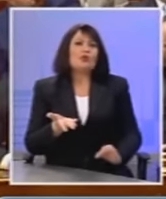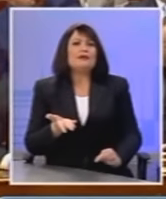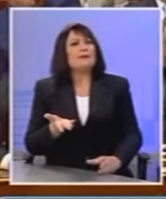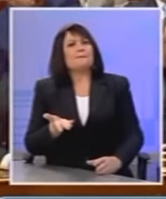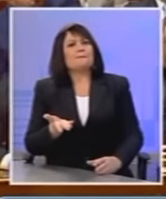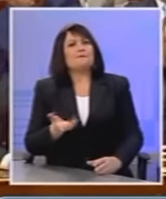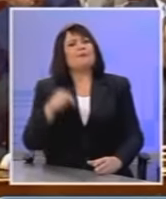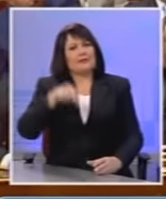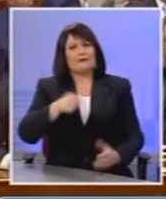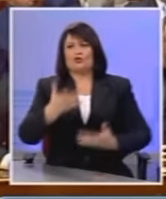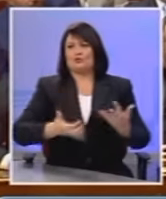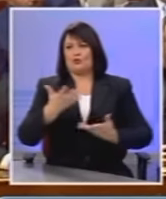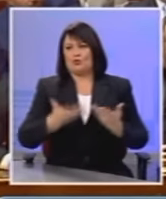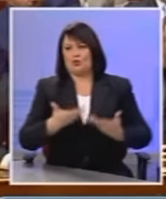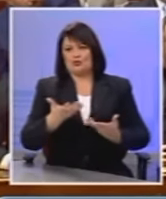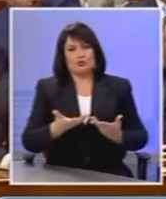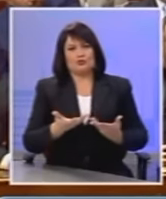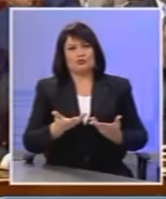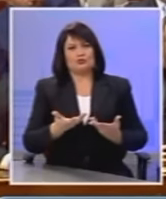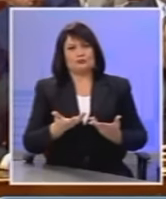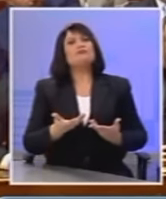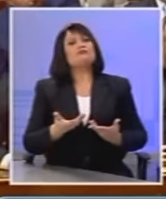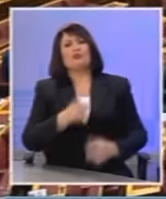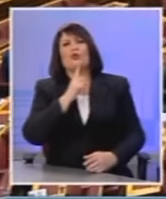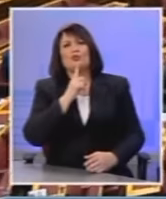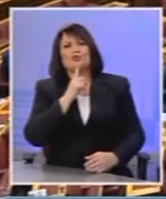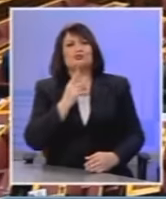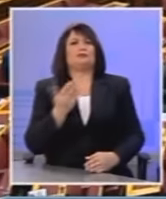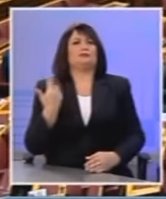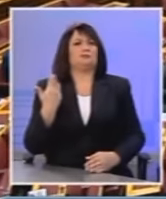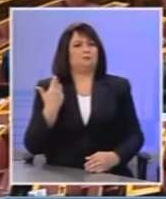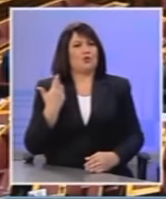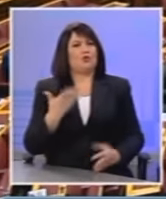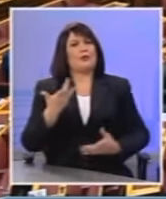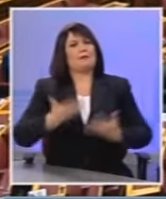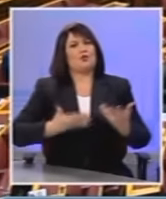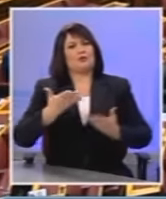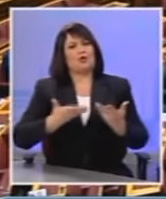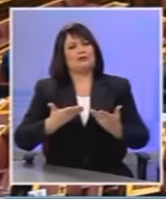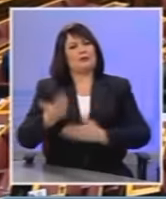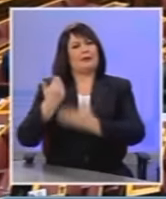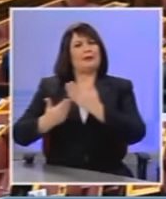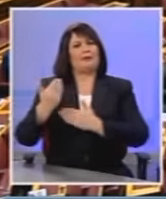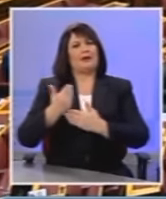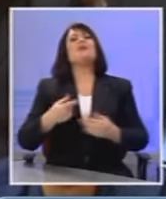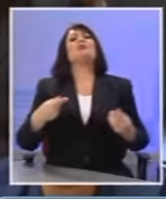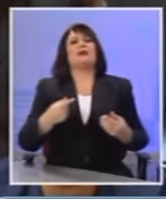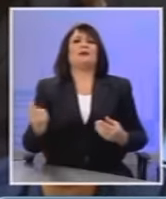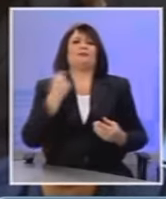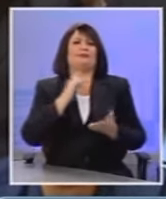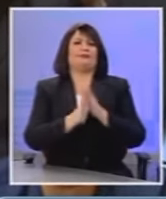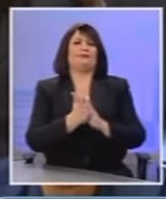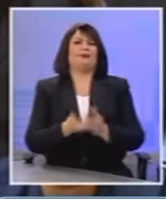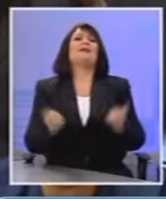ότι και αυτός ο προϋπολογισμός, όπως και οι προηγούμενοι, θα πέσει έξω και δεν